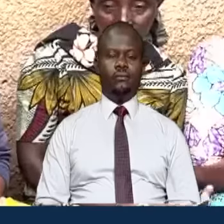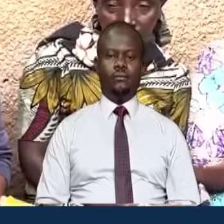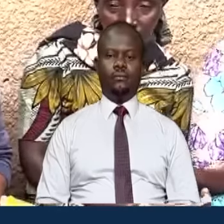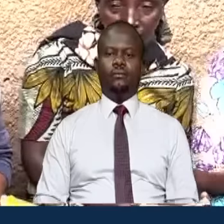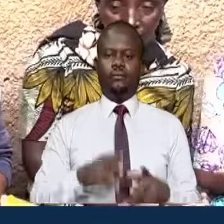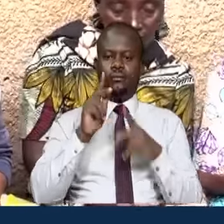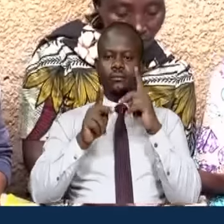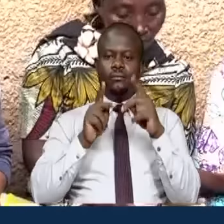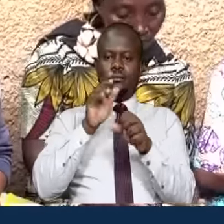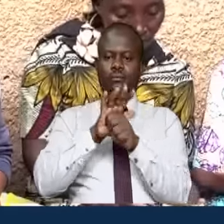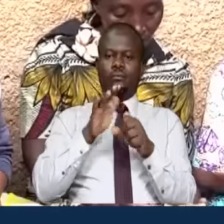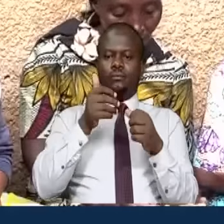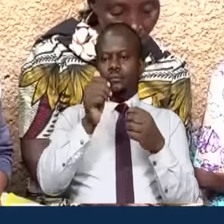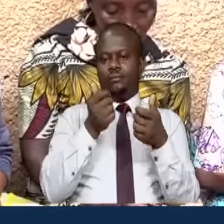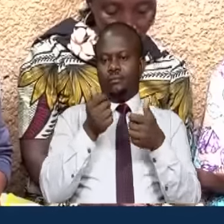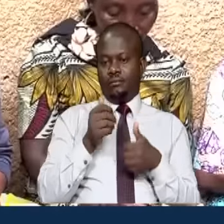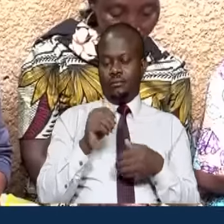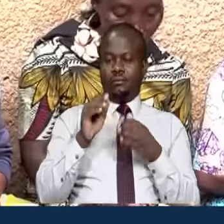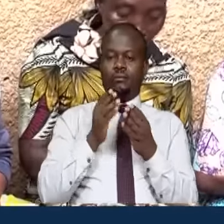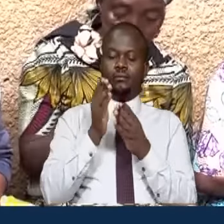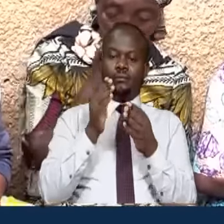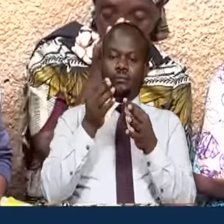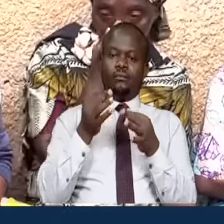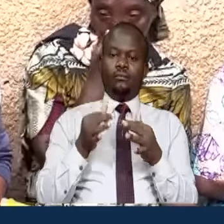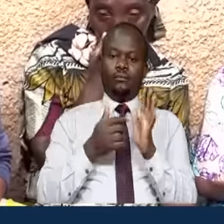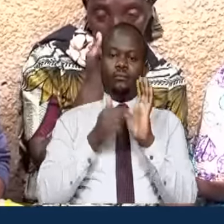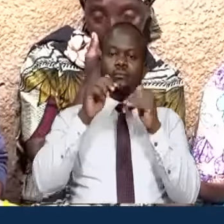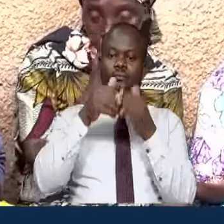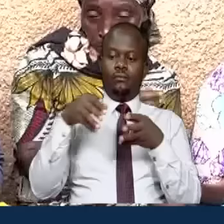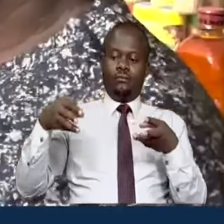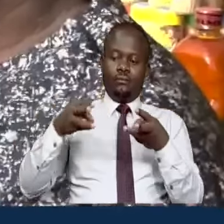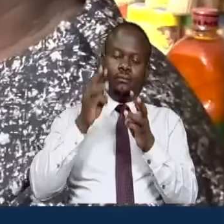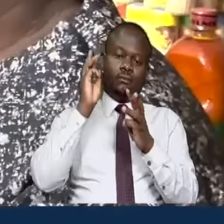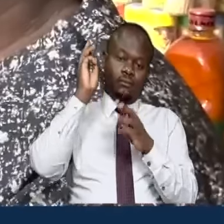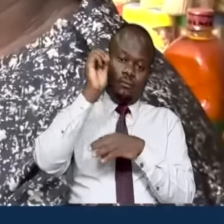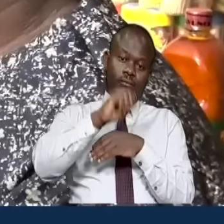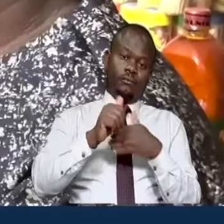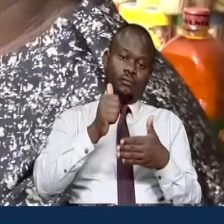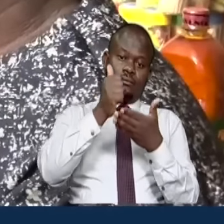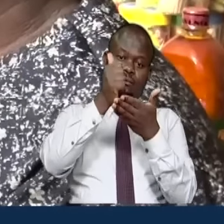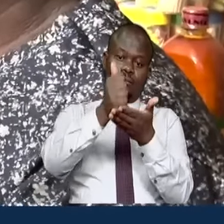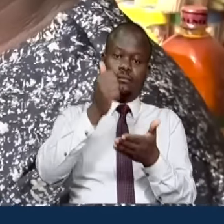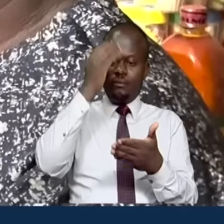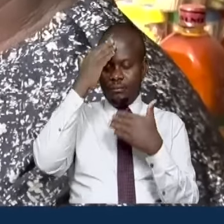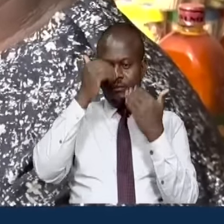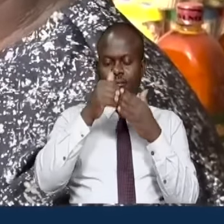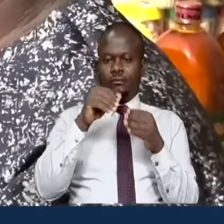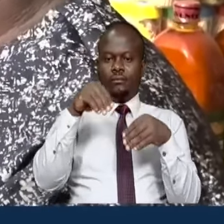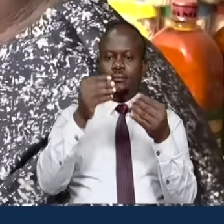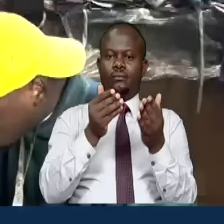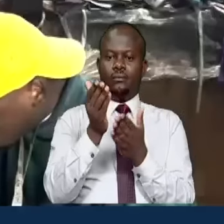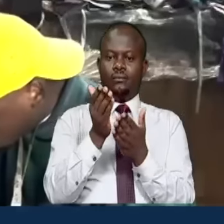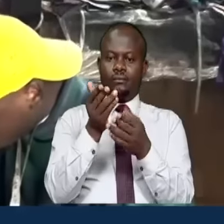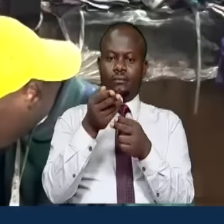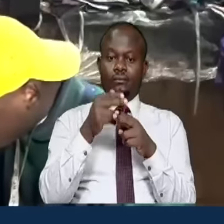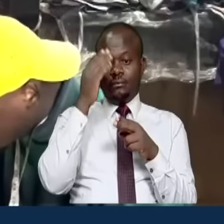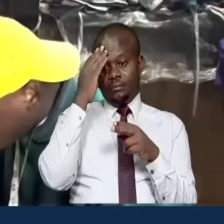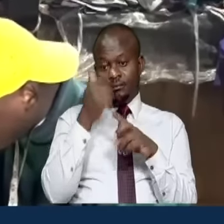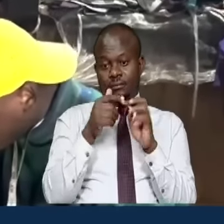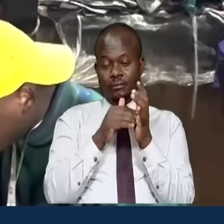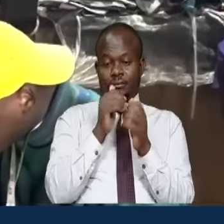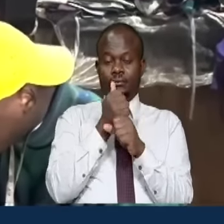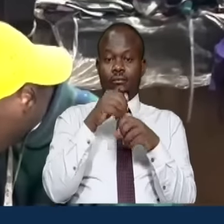Abaturage ari nabo bakiriya ba serivisi z'imari bagaragaza ko ubu buryo bugiye kurushaho kubafasha kuko ngo none habatanga inguzanyo bazaba bazwi kandi